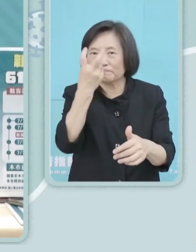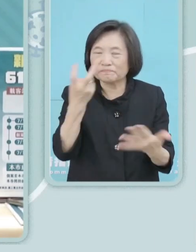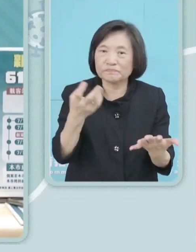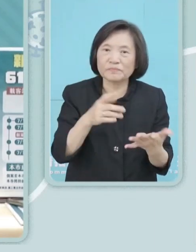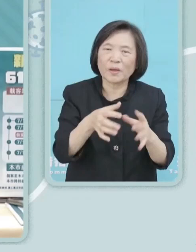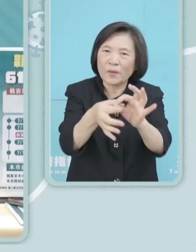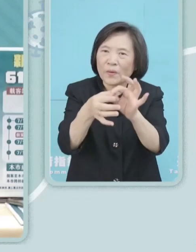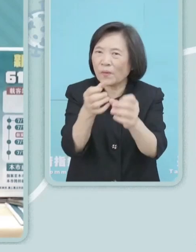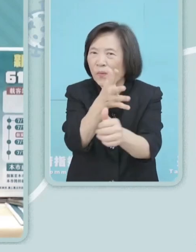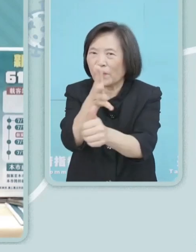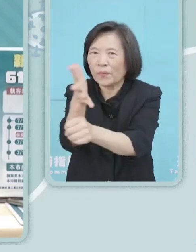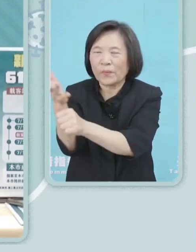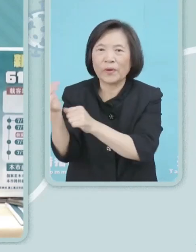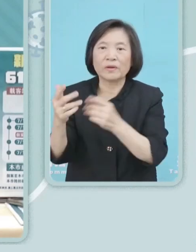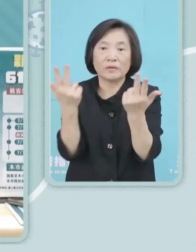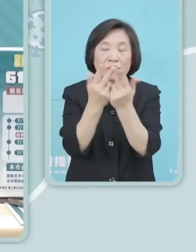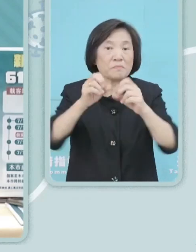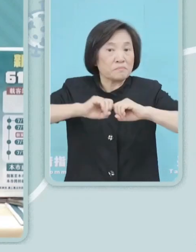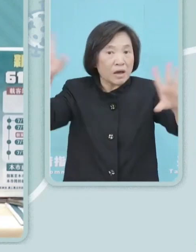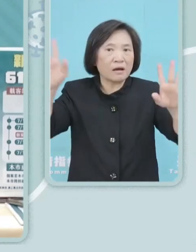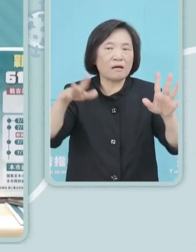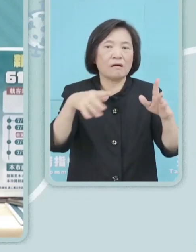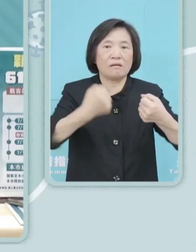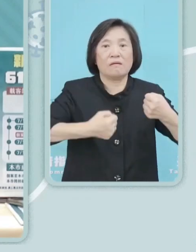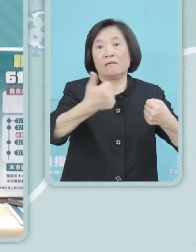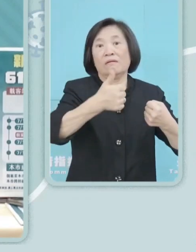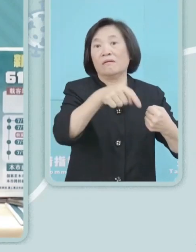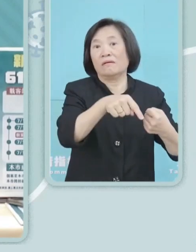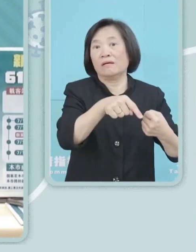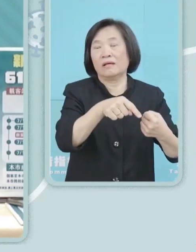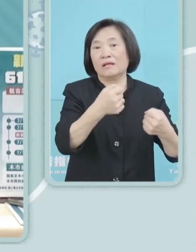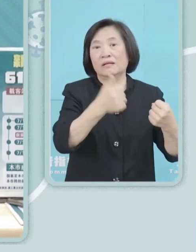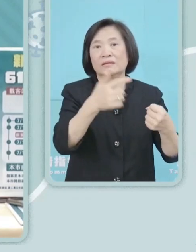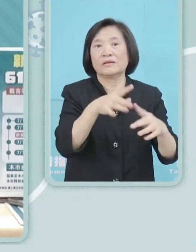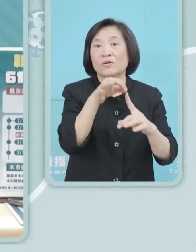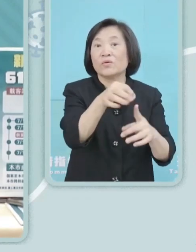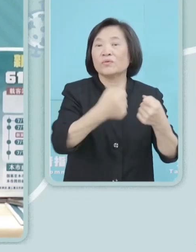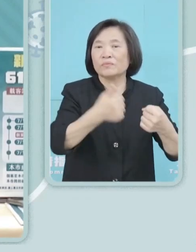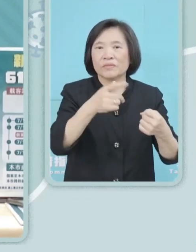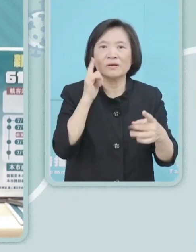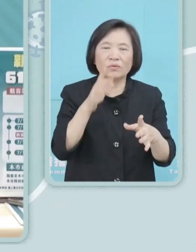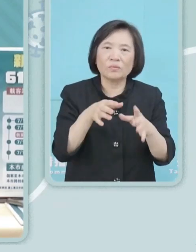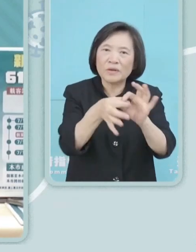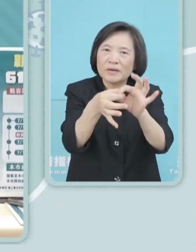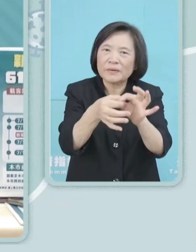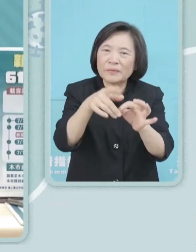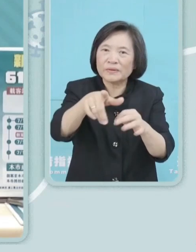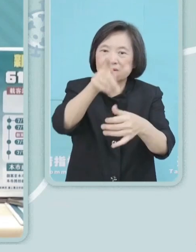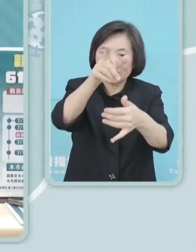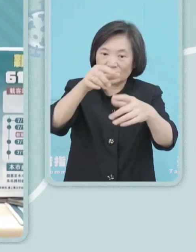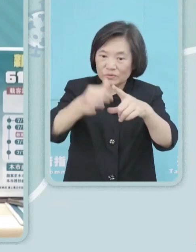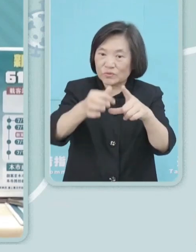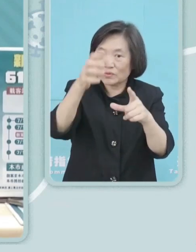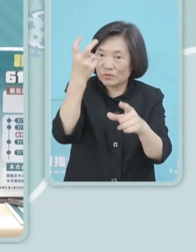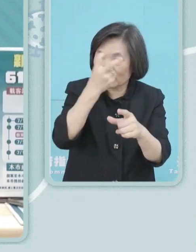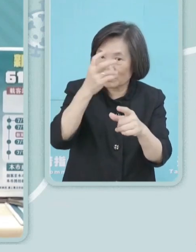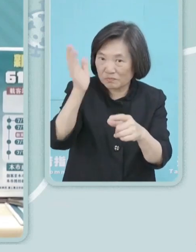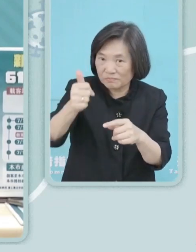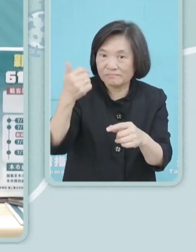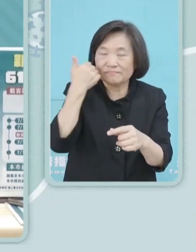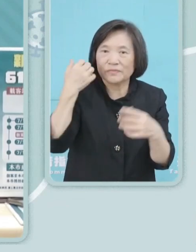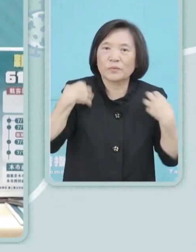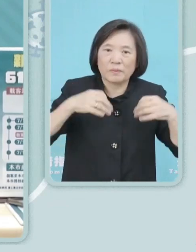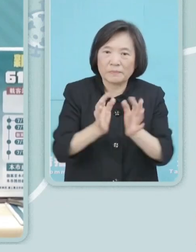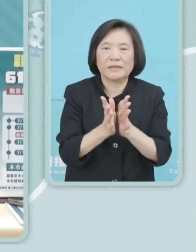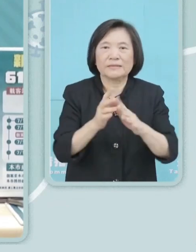然后因为他们公布了这个公车司机的足迹，那我们就联络区管，然后我们当天就立刻做了相关的